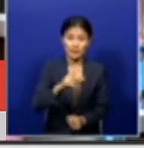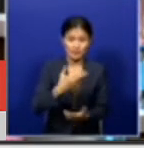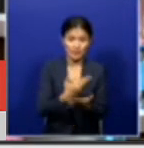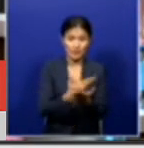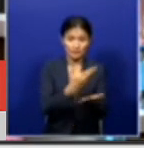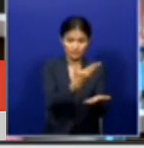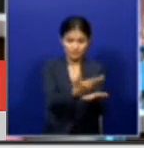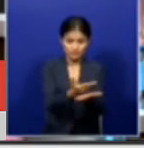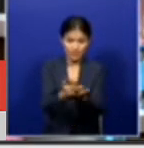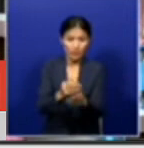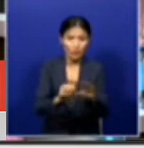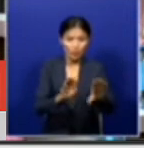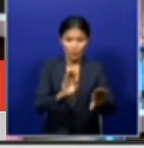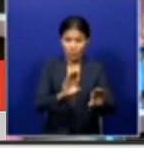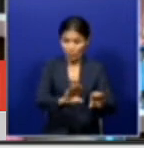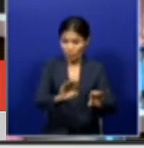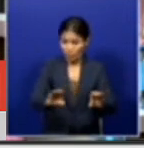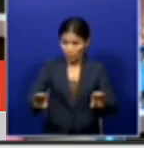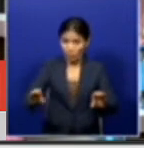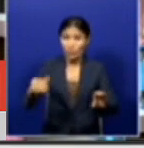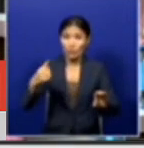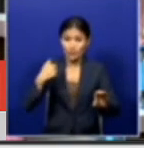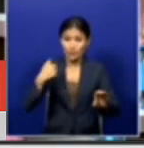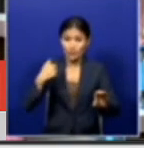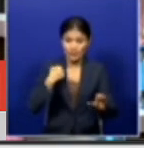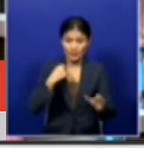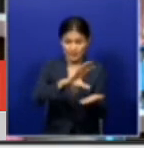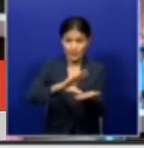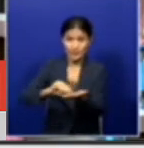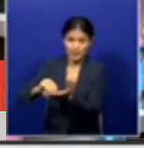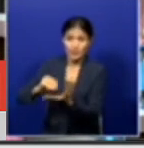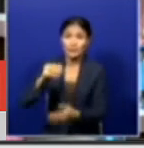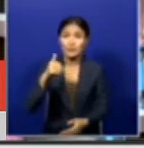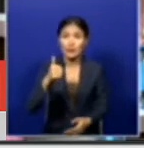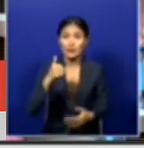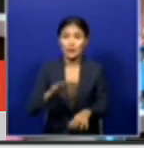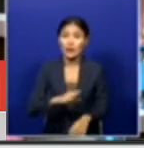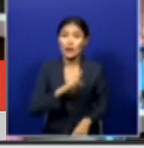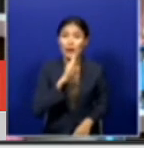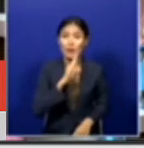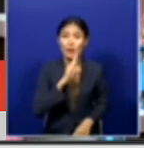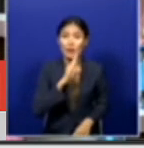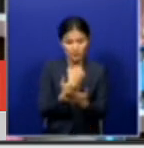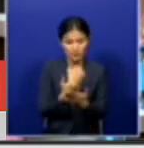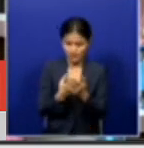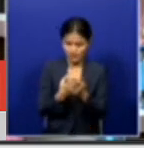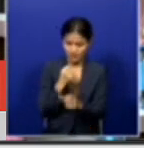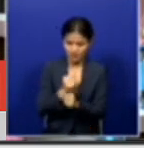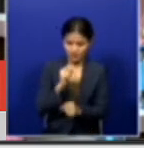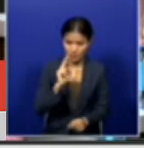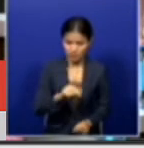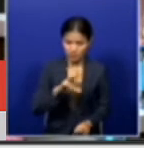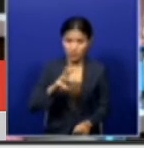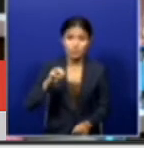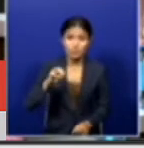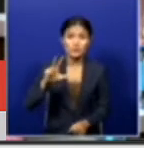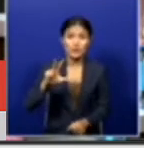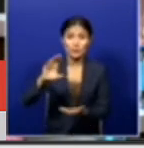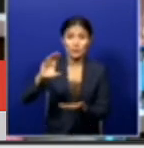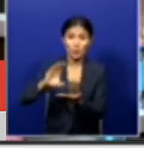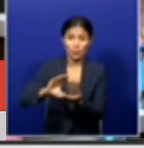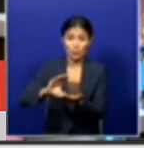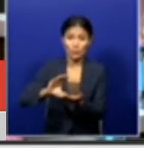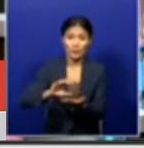แล้วในประการที่2หากปรับเกลี่ยงบประมาณในปี2563เพื่อเยียวยา